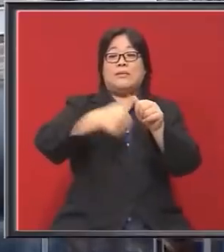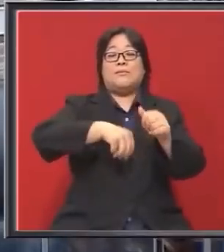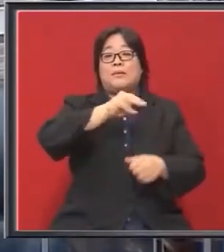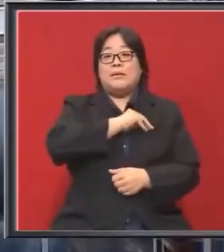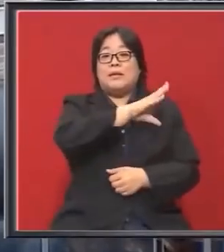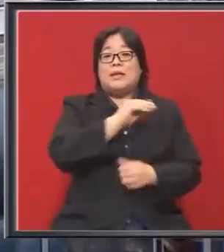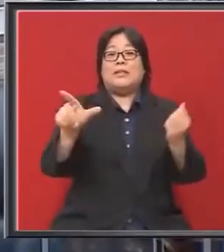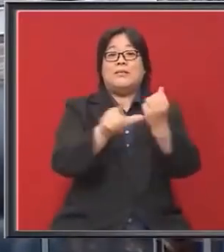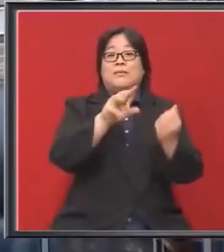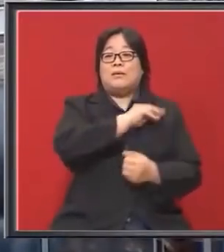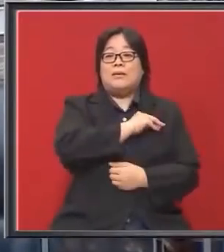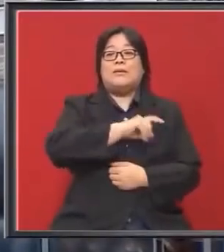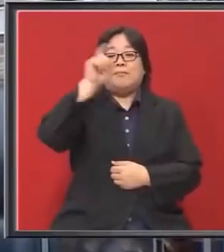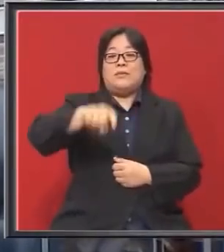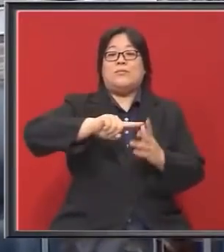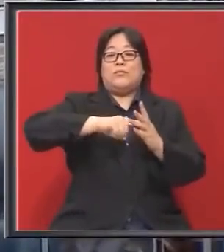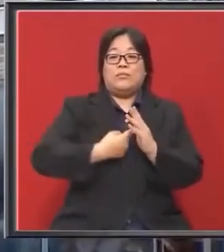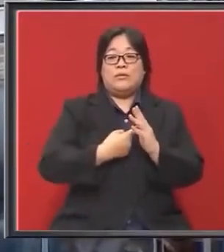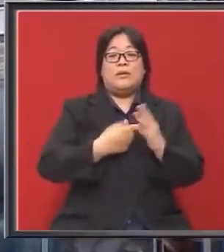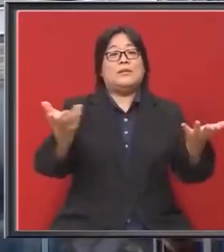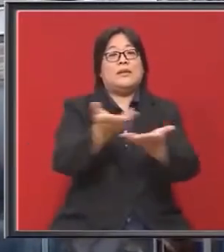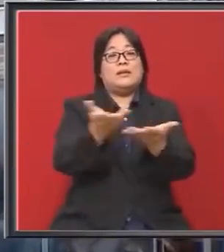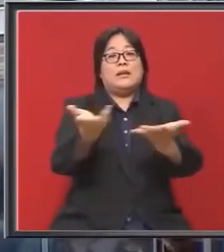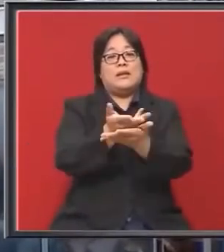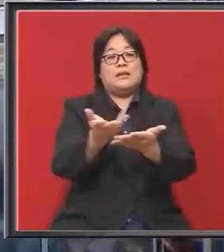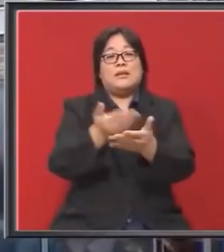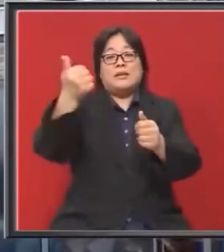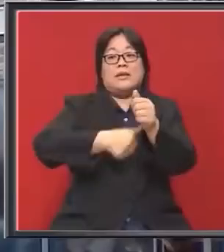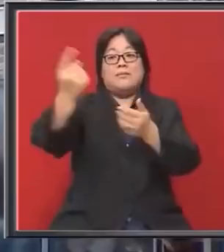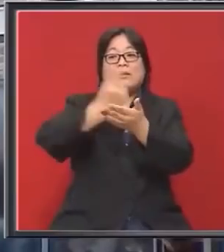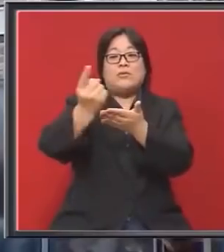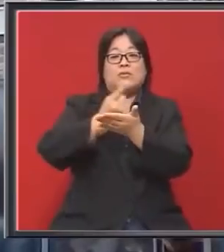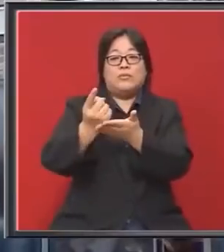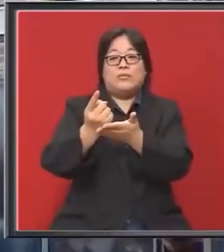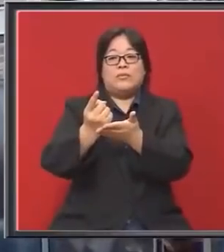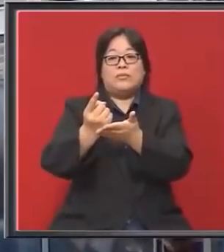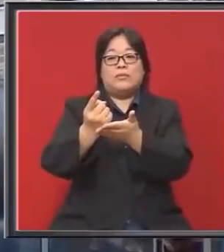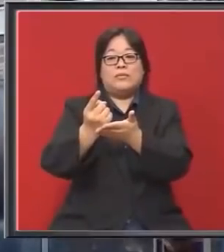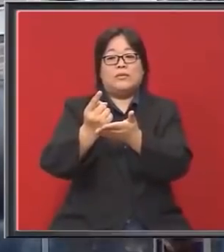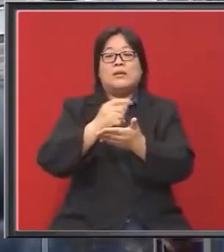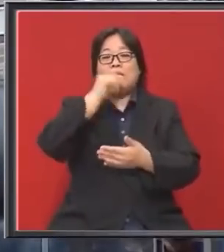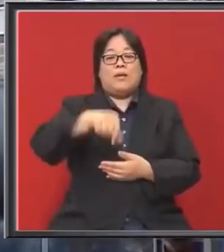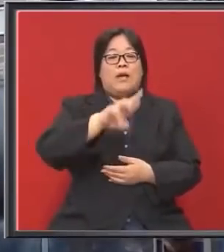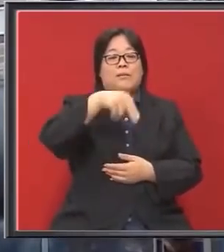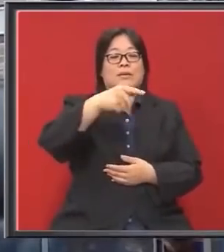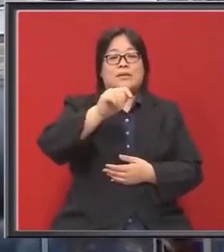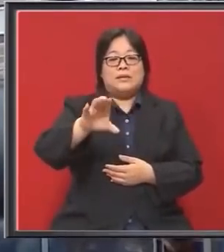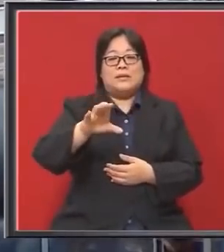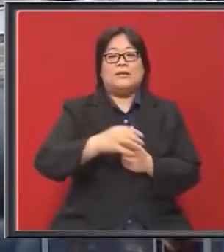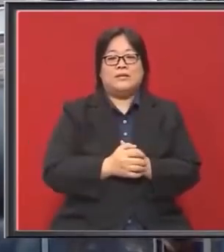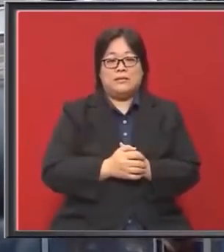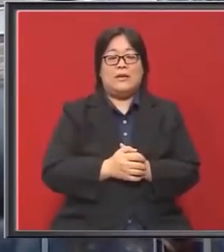tetapi setiap menteri dan timbalan menteri halus lah bermula membuat saringan setiap minggu bukti apel type C A